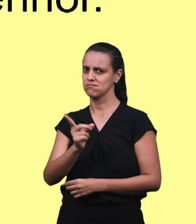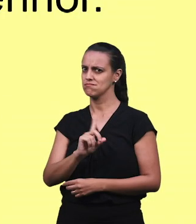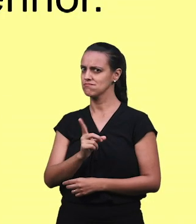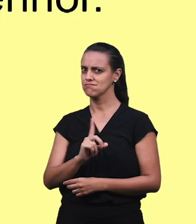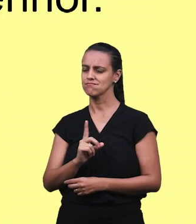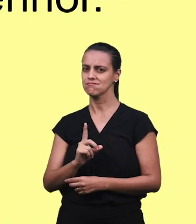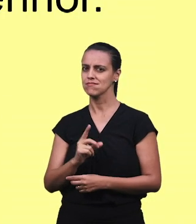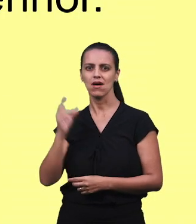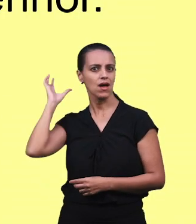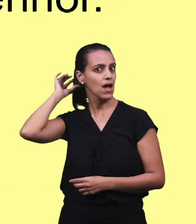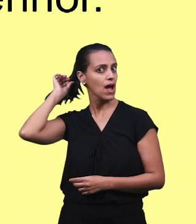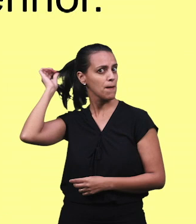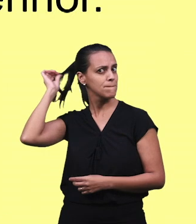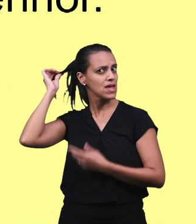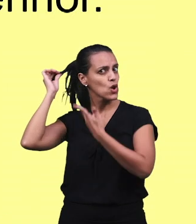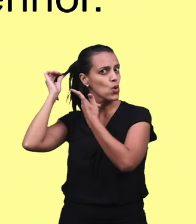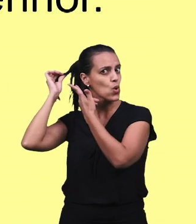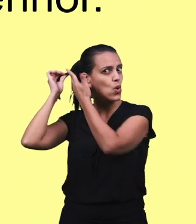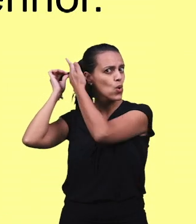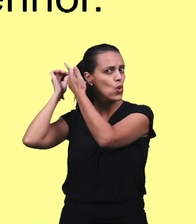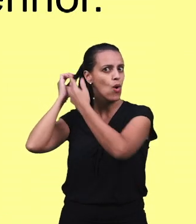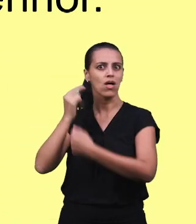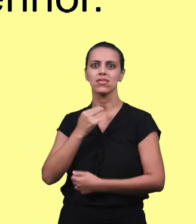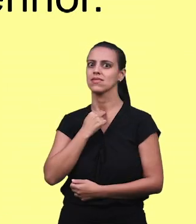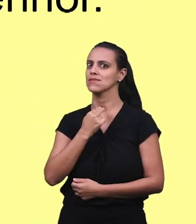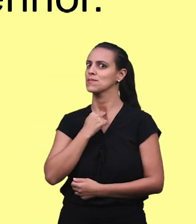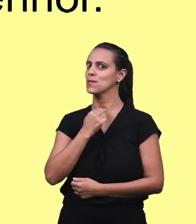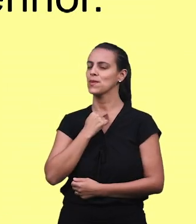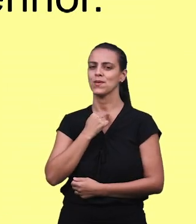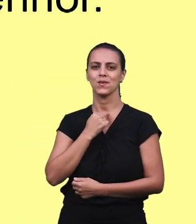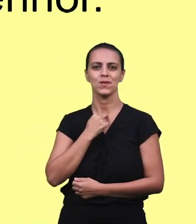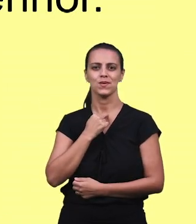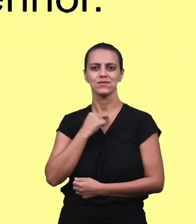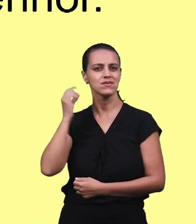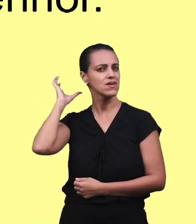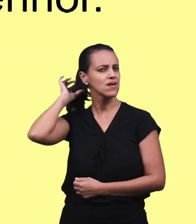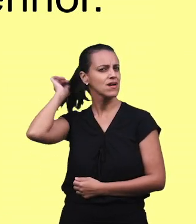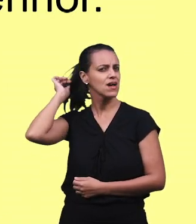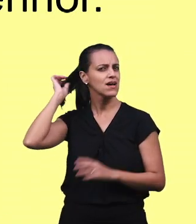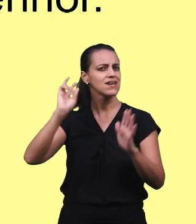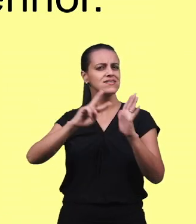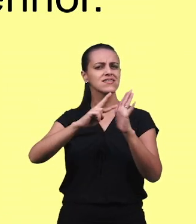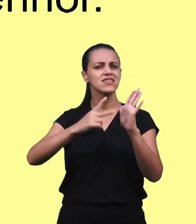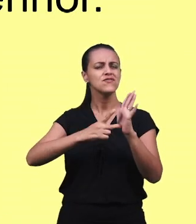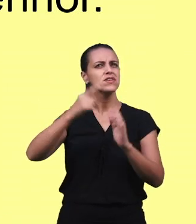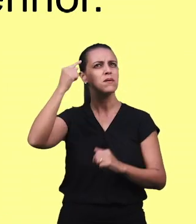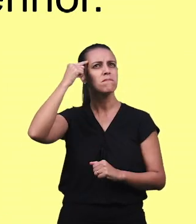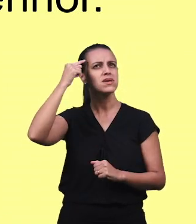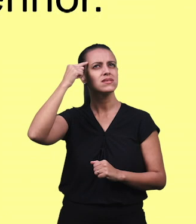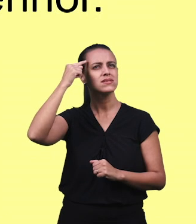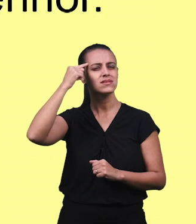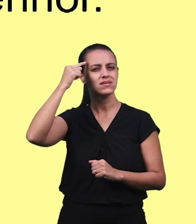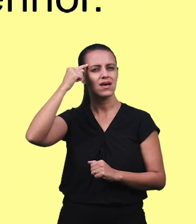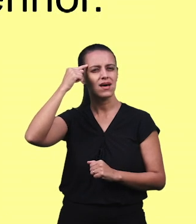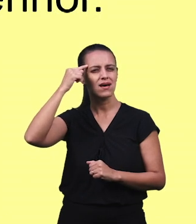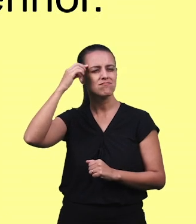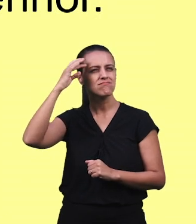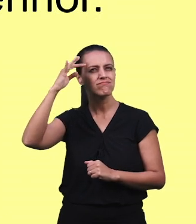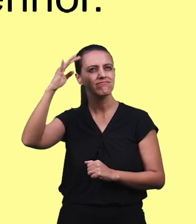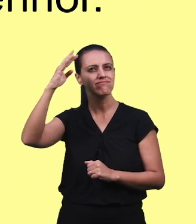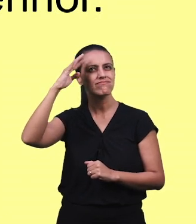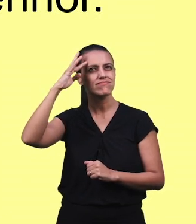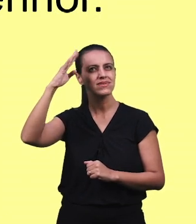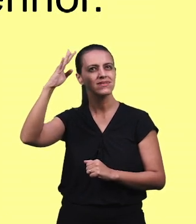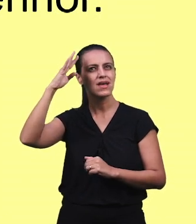cheveux de Samson. Il ne pouvait pas couper ses cheveux. Les cheveux parlent de la pensée. Samson, il aurait